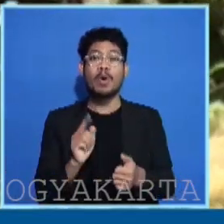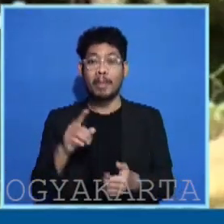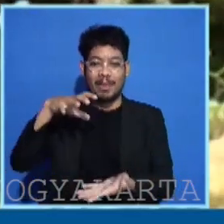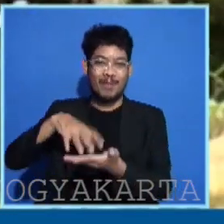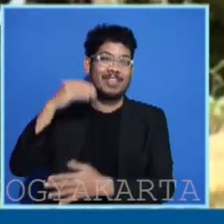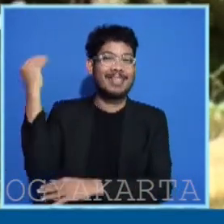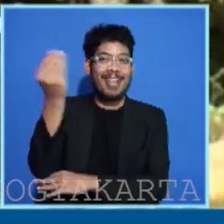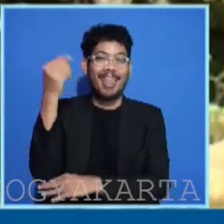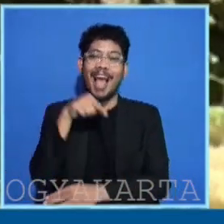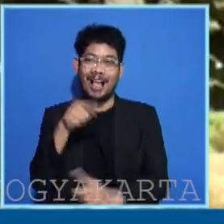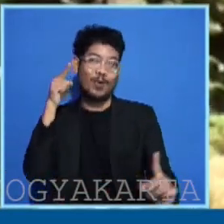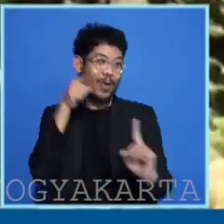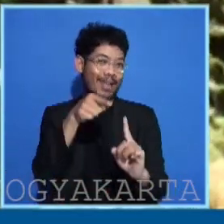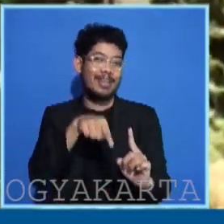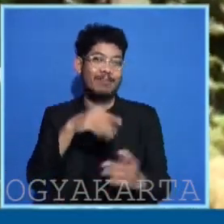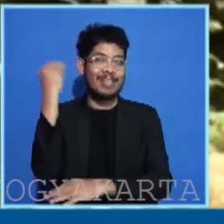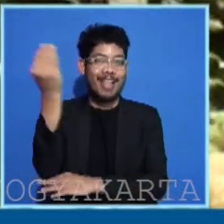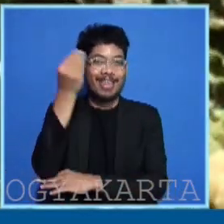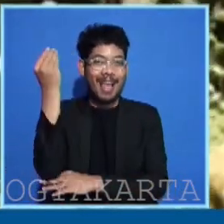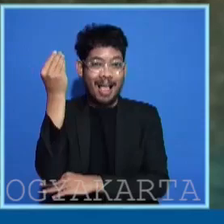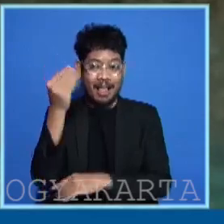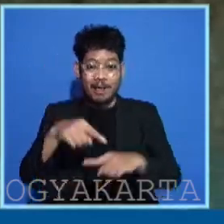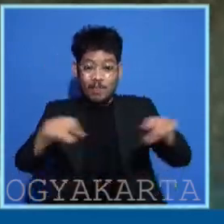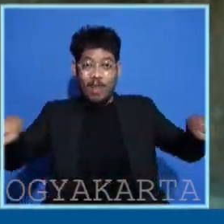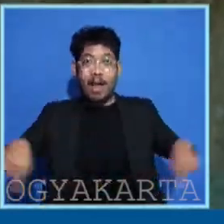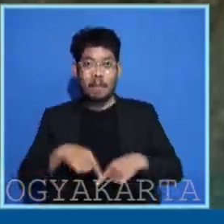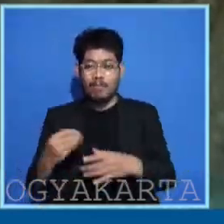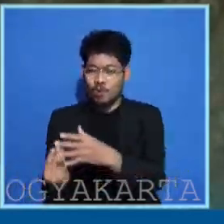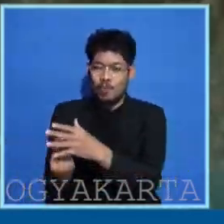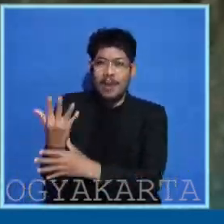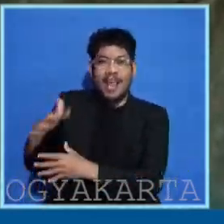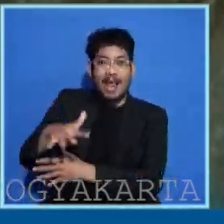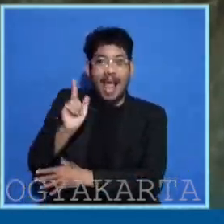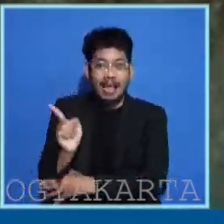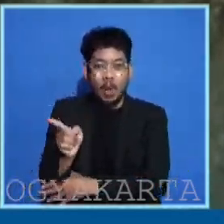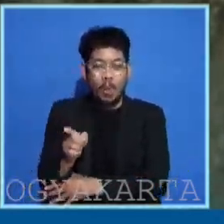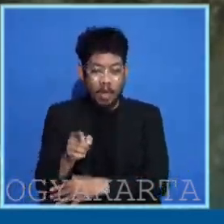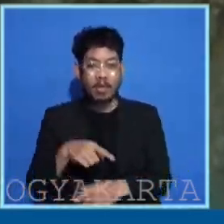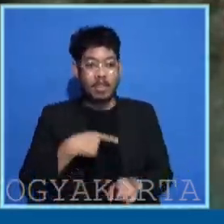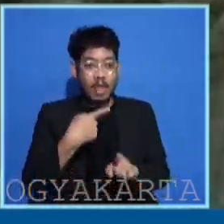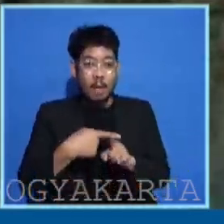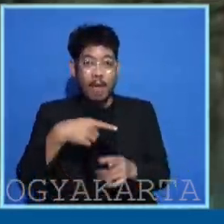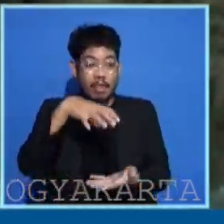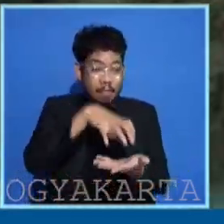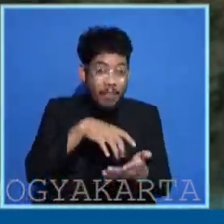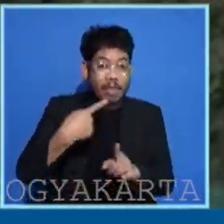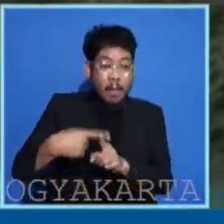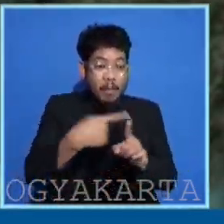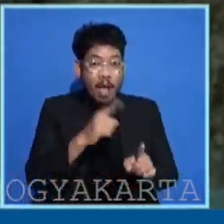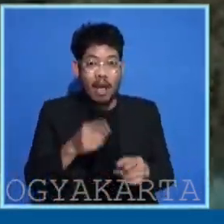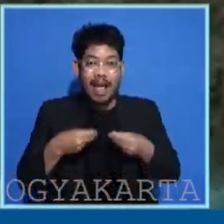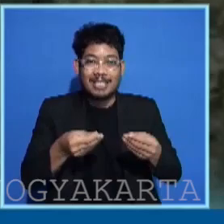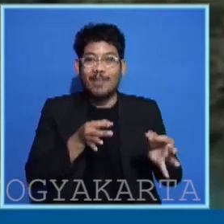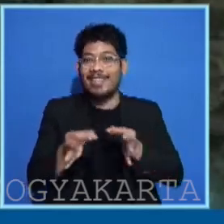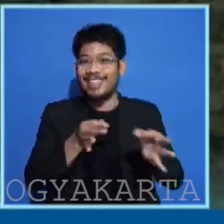wisata. Kalebet blumbang ingkang sumberipun saking guwa dipun tata lan dipun tambahi srana sanesipun. Sawetawis mudal